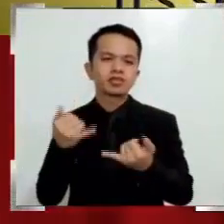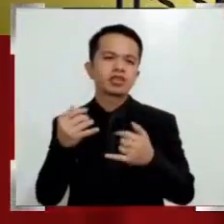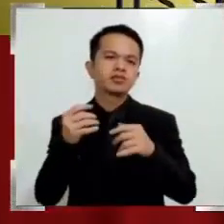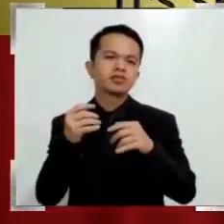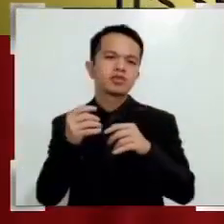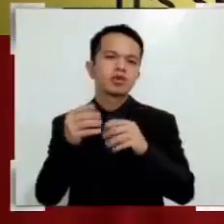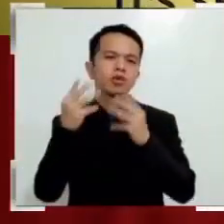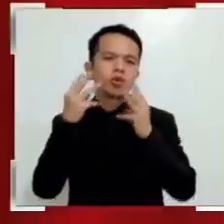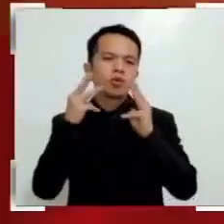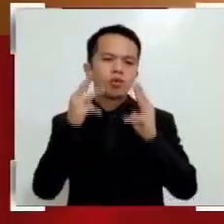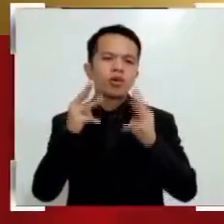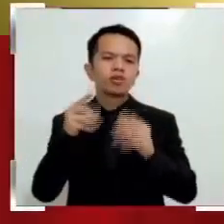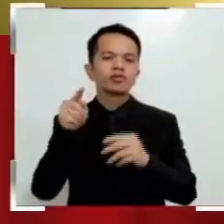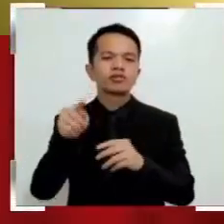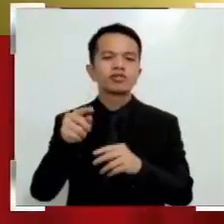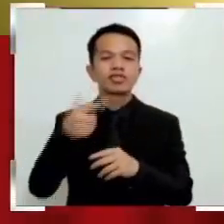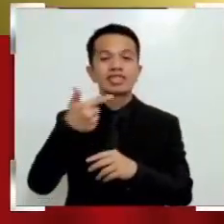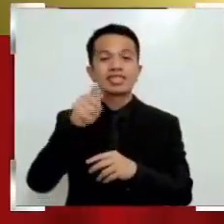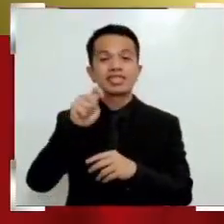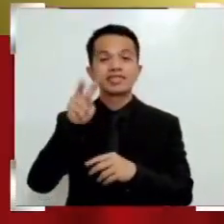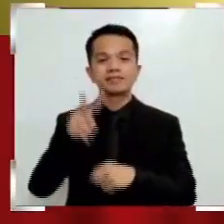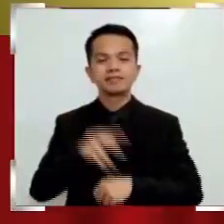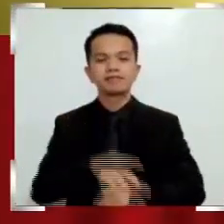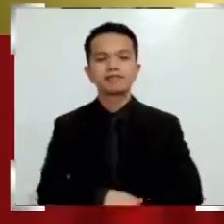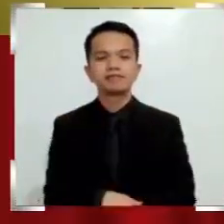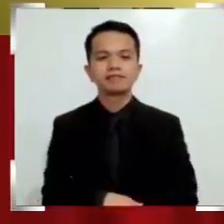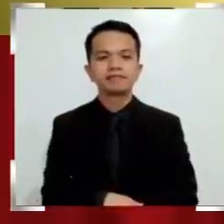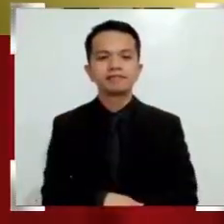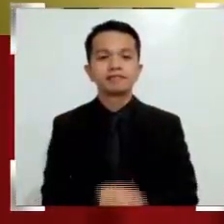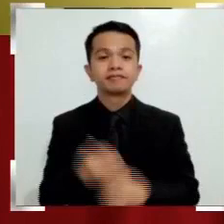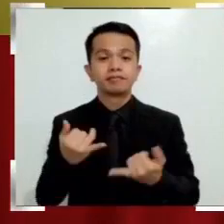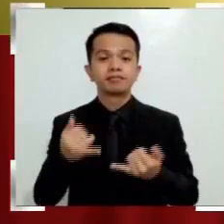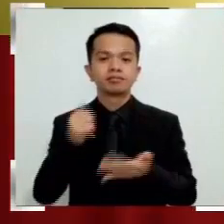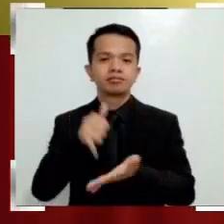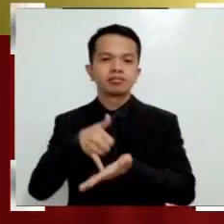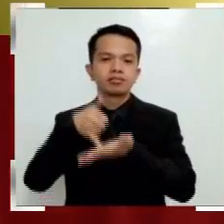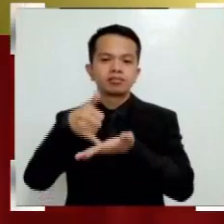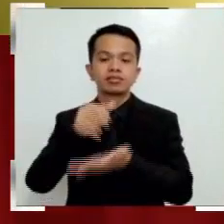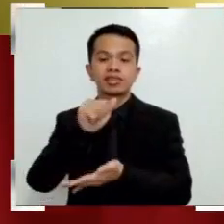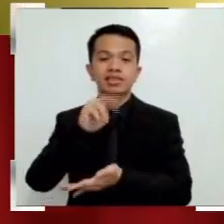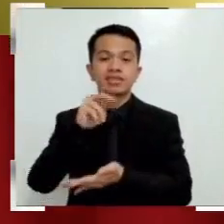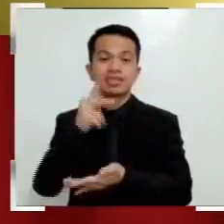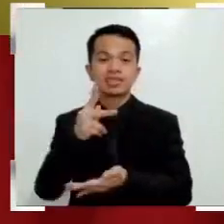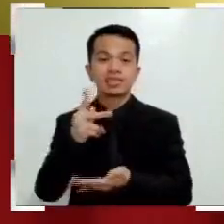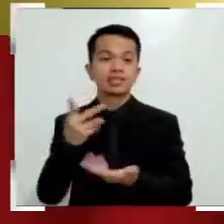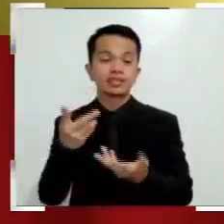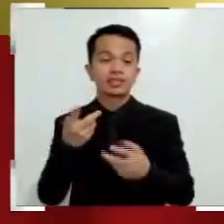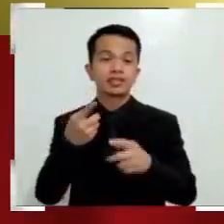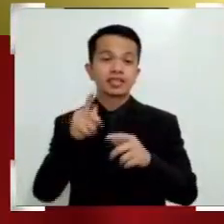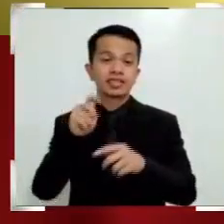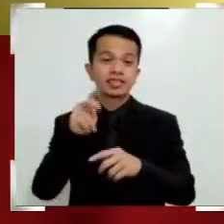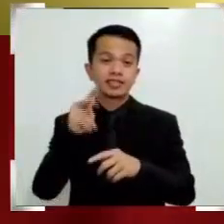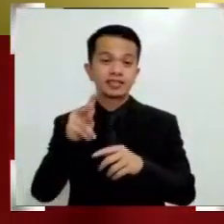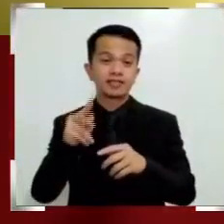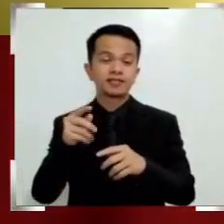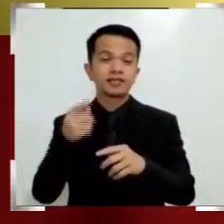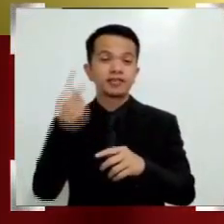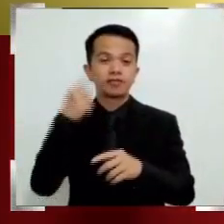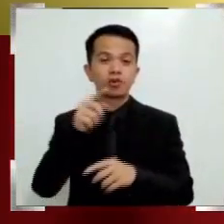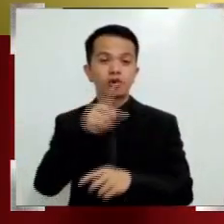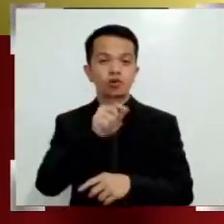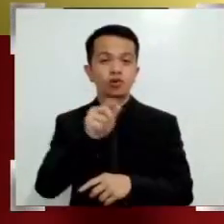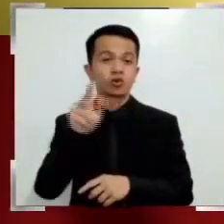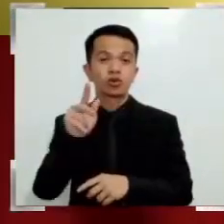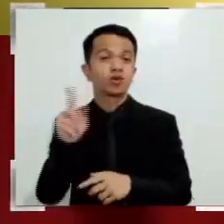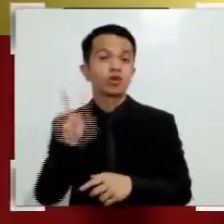pamamagitan ng GTV. Pinarangalan naman sa Anak TV Seal Awards Television Category 2023 ang